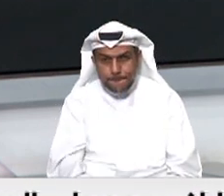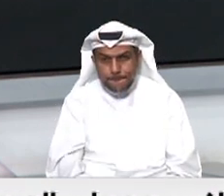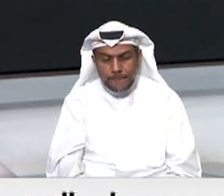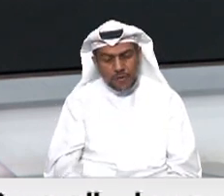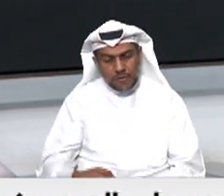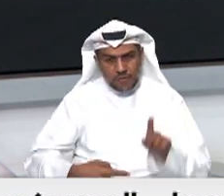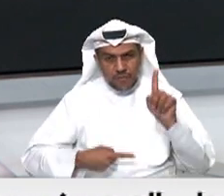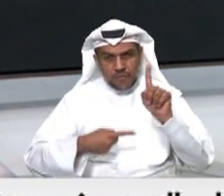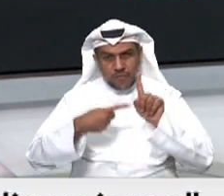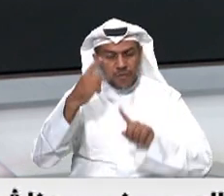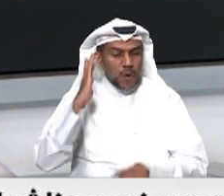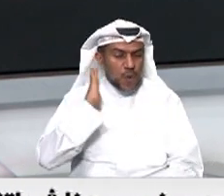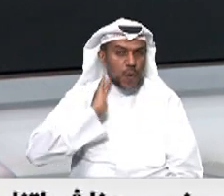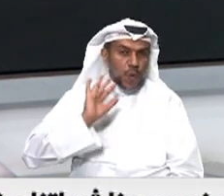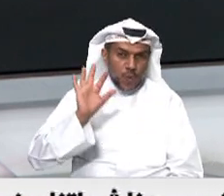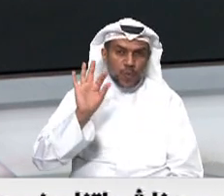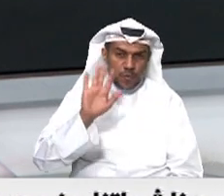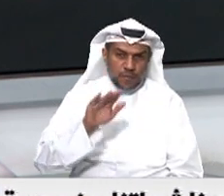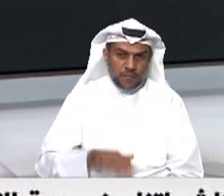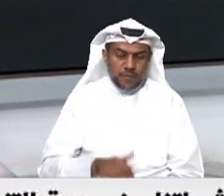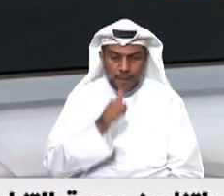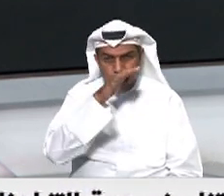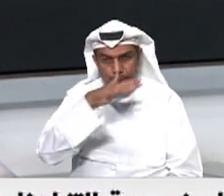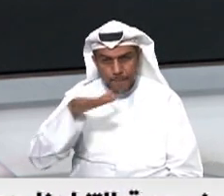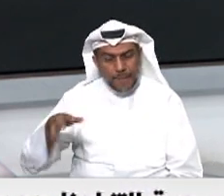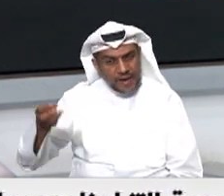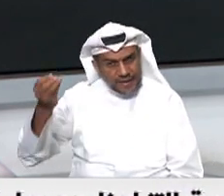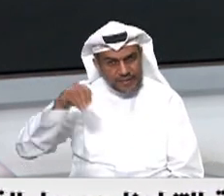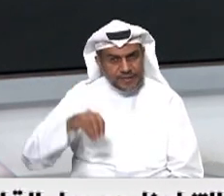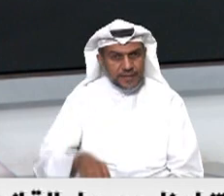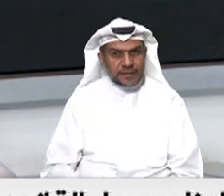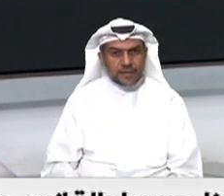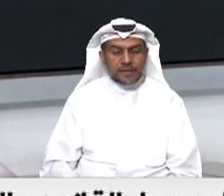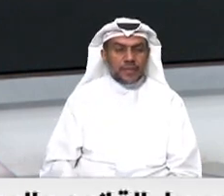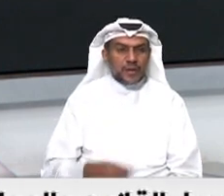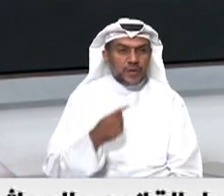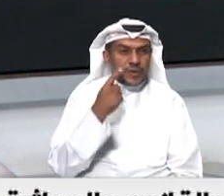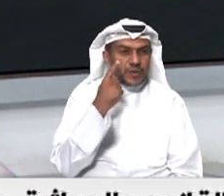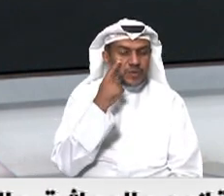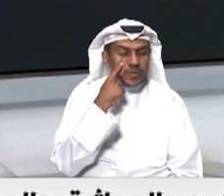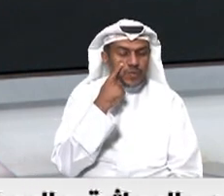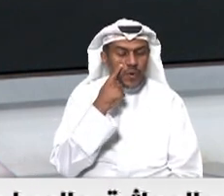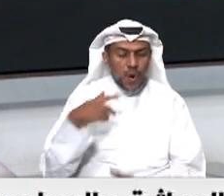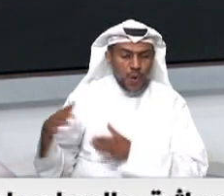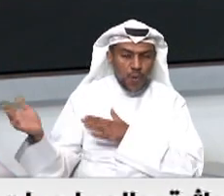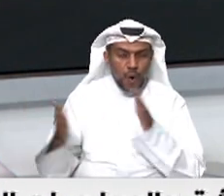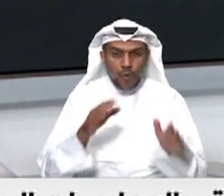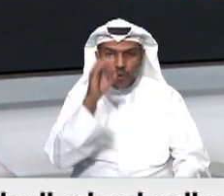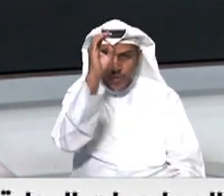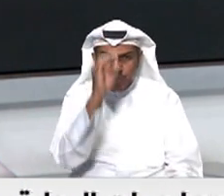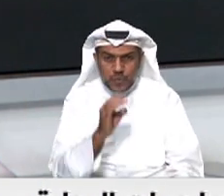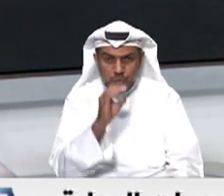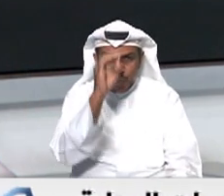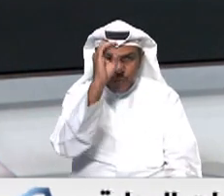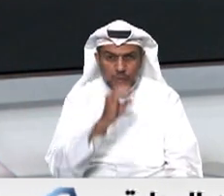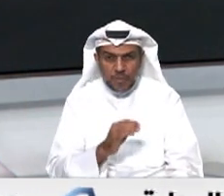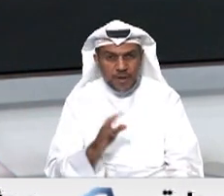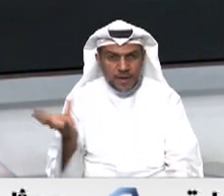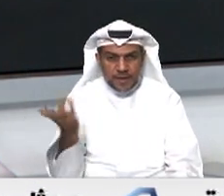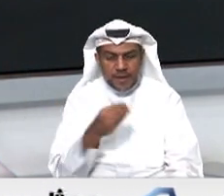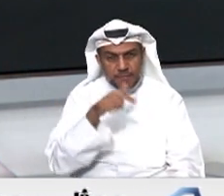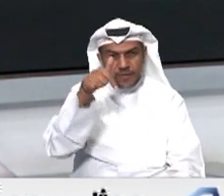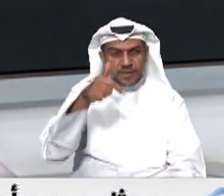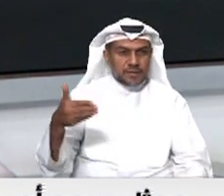الحراره الرطبه نسبيا خاصه على المناطق الساحليه وداخل بحر ونلاحظ استمرار للرياح الكوس الجنوبيه الشرقيه سرعتها ما بين